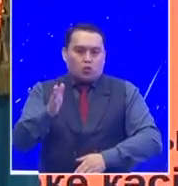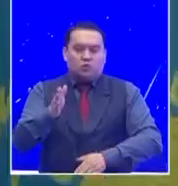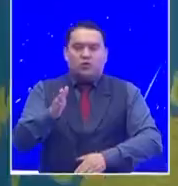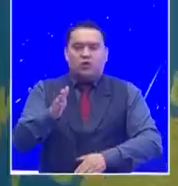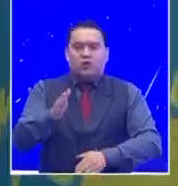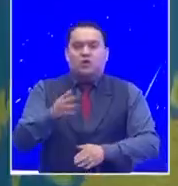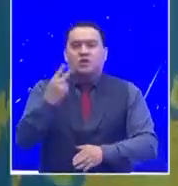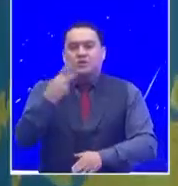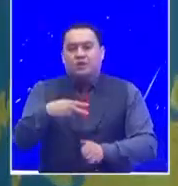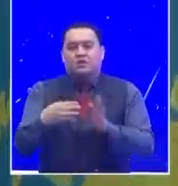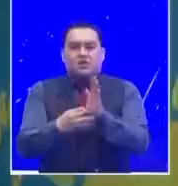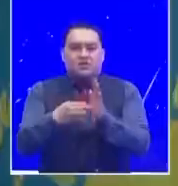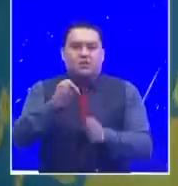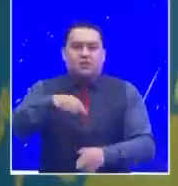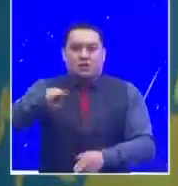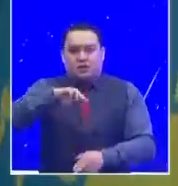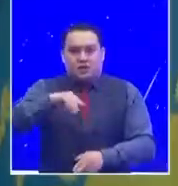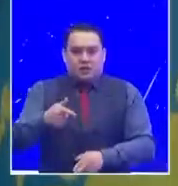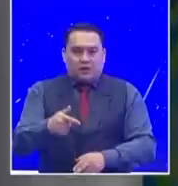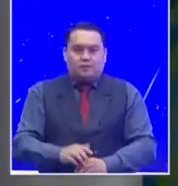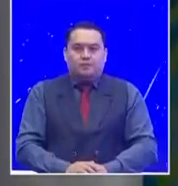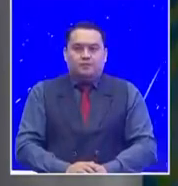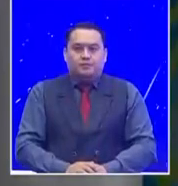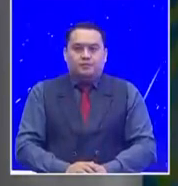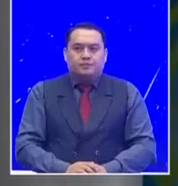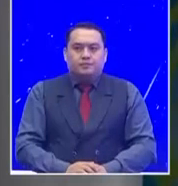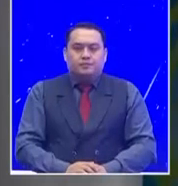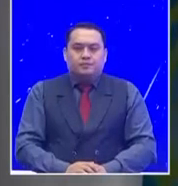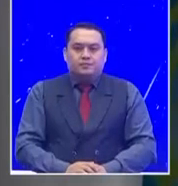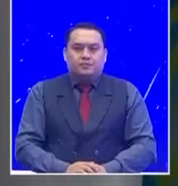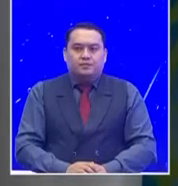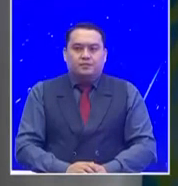составляет порядка 29 миллиардов тенге.